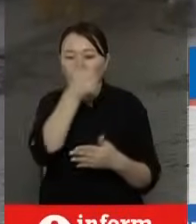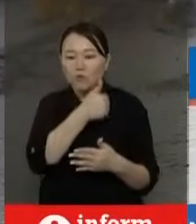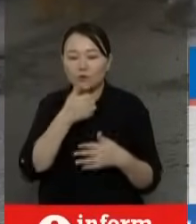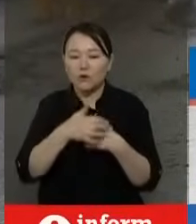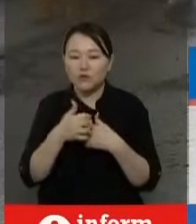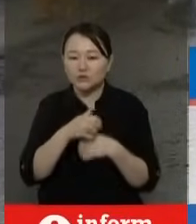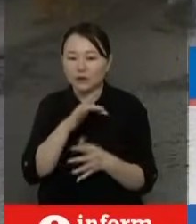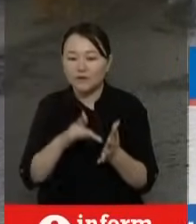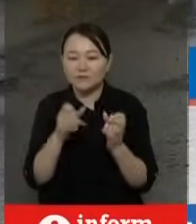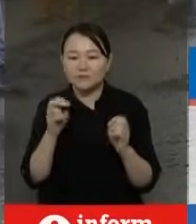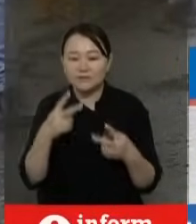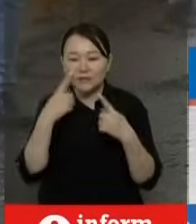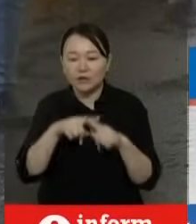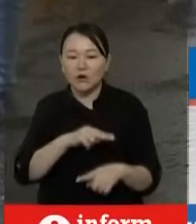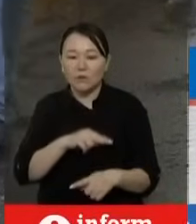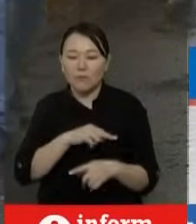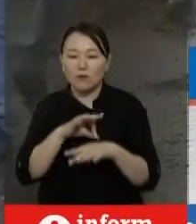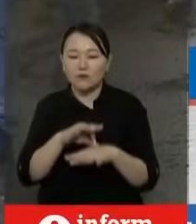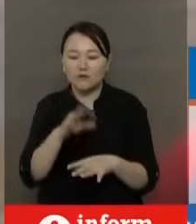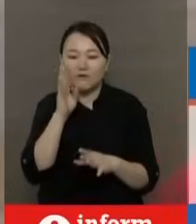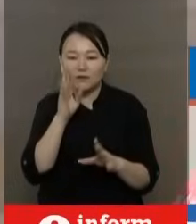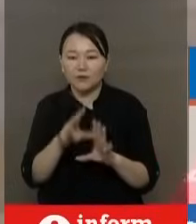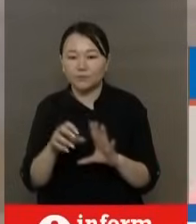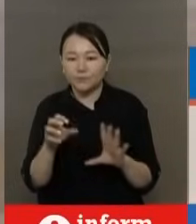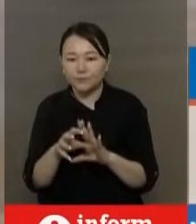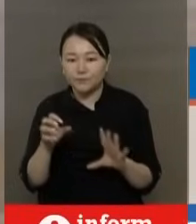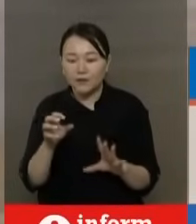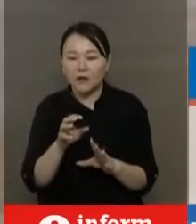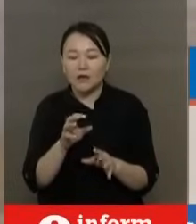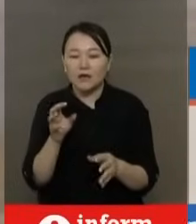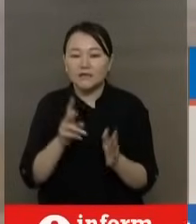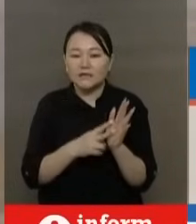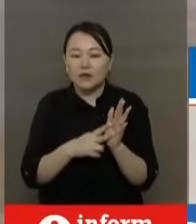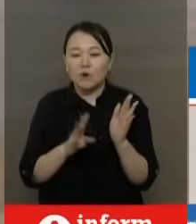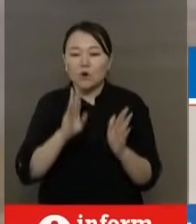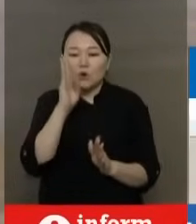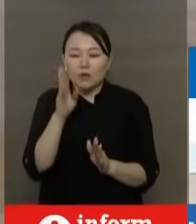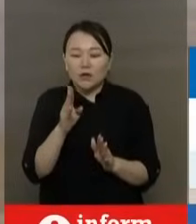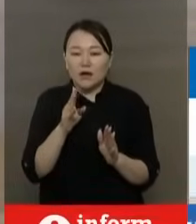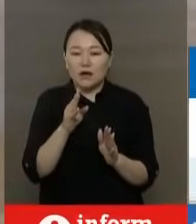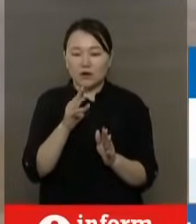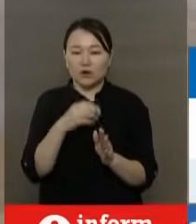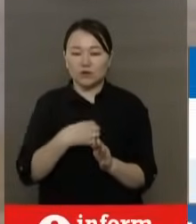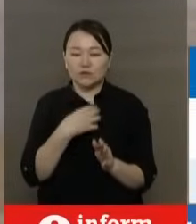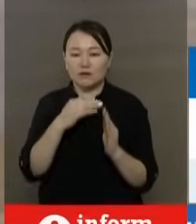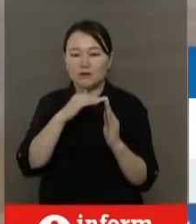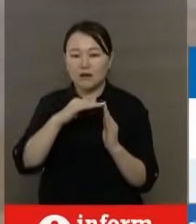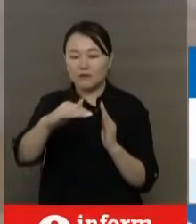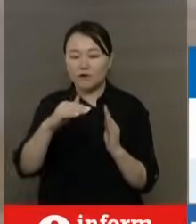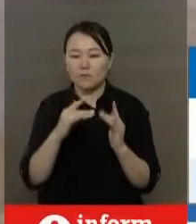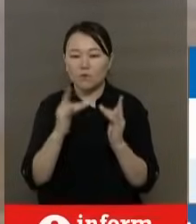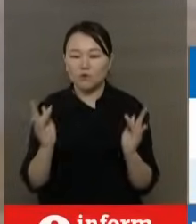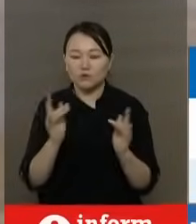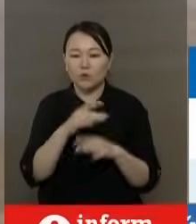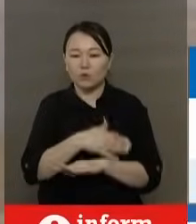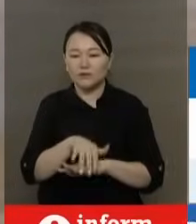месте работает спецтехника, производится откачка воды. В 7 часов утра при критической отметке на мосту по улице